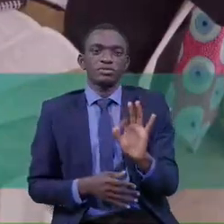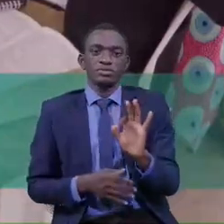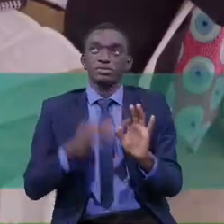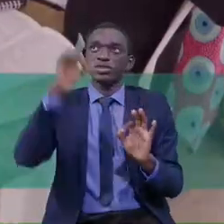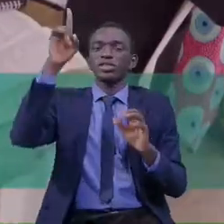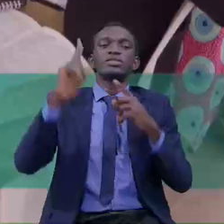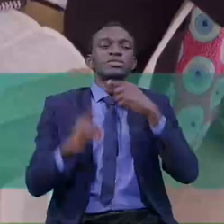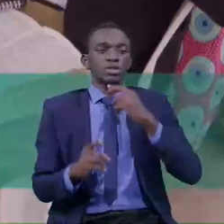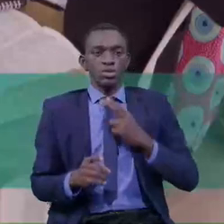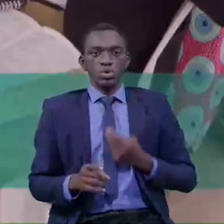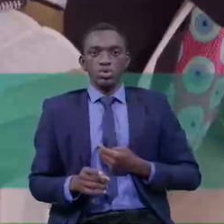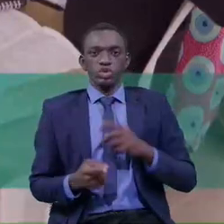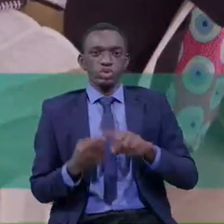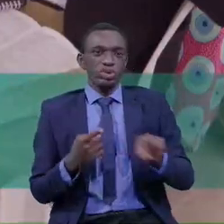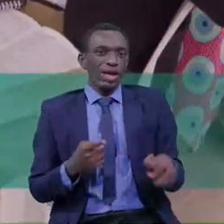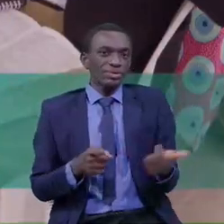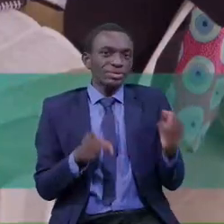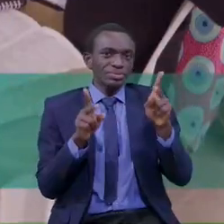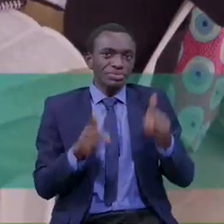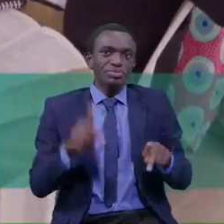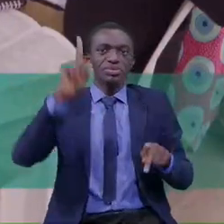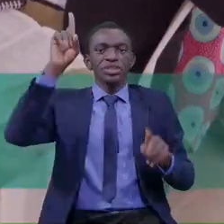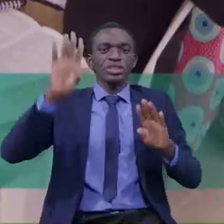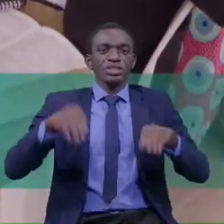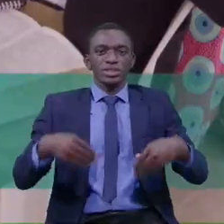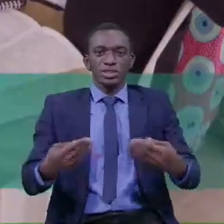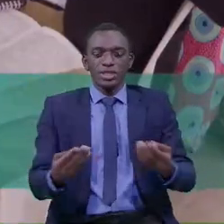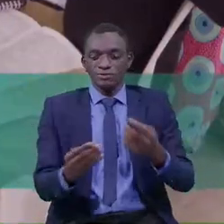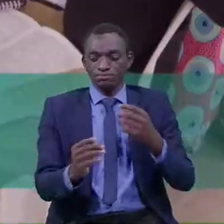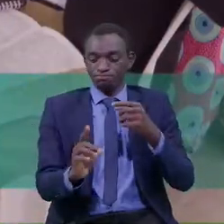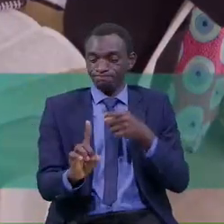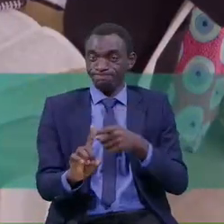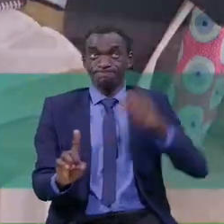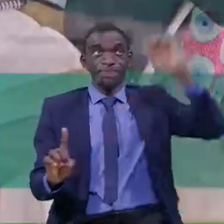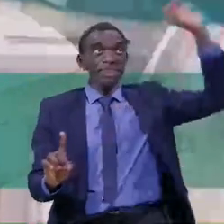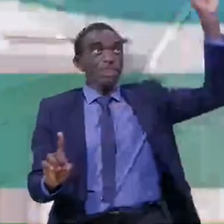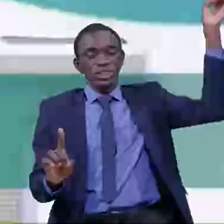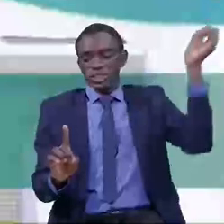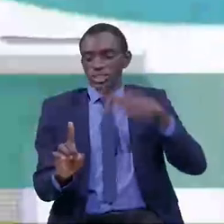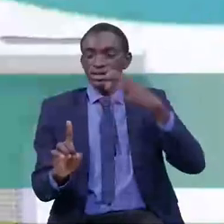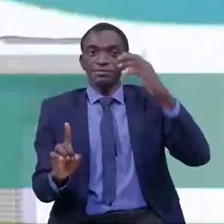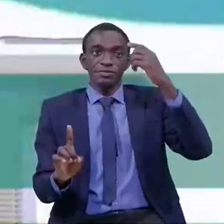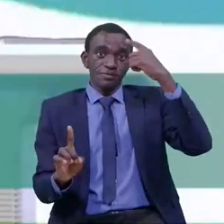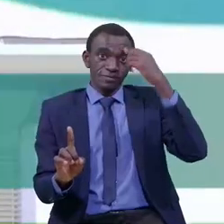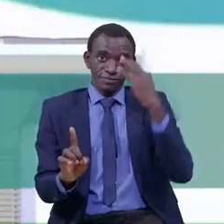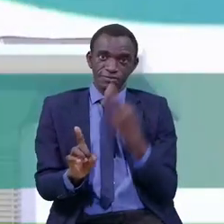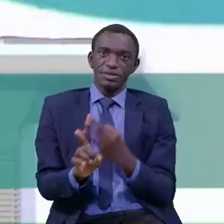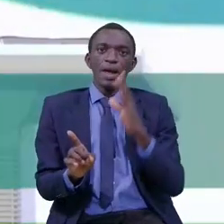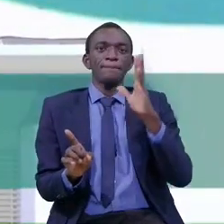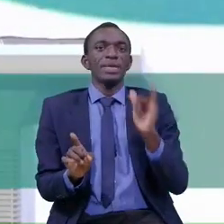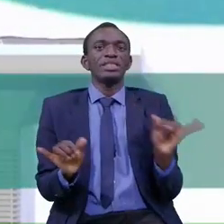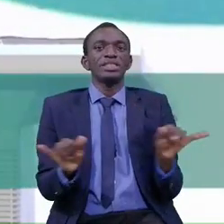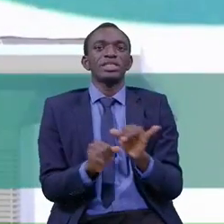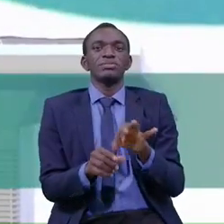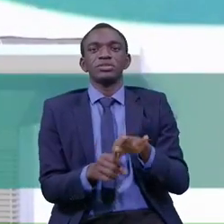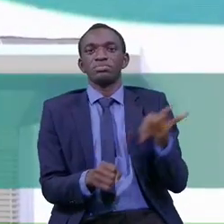Verset 9. À un autre, la foi par le même esprit. Il dit à un autre le don